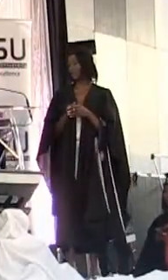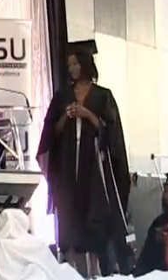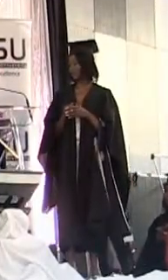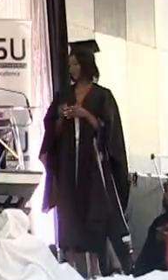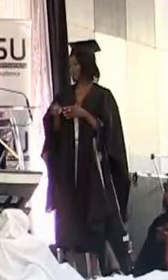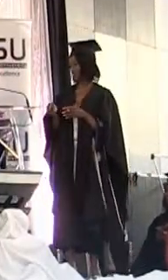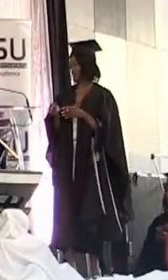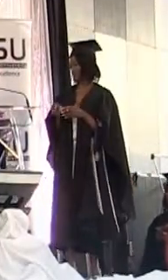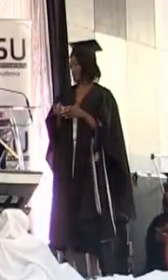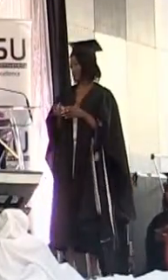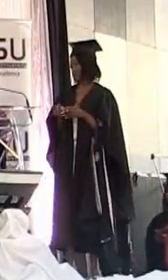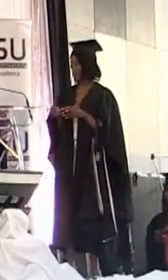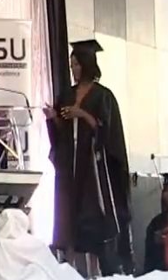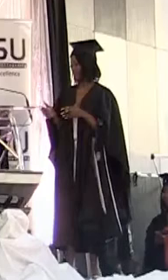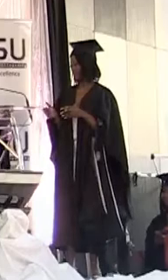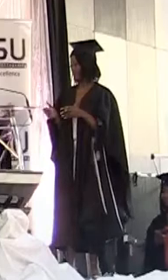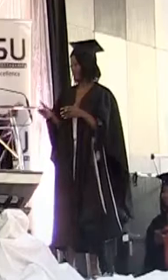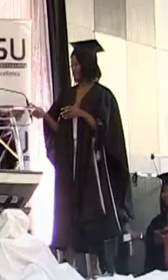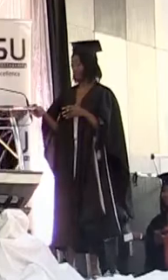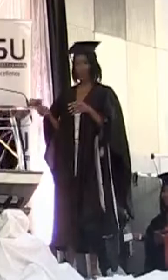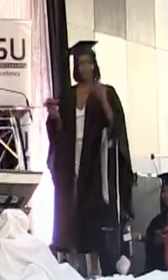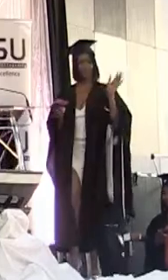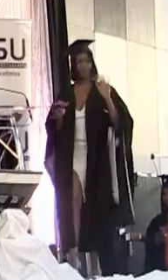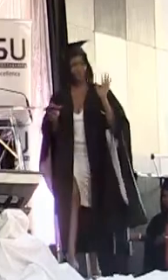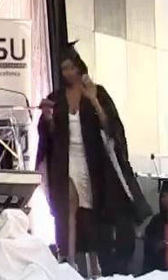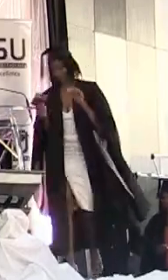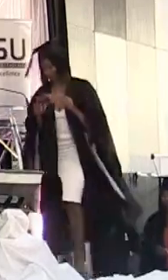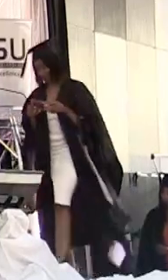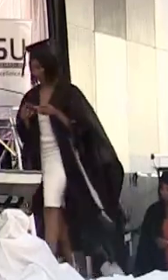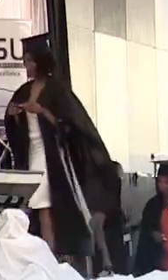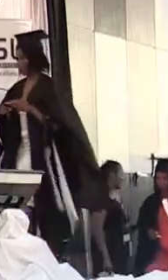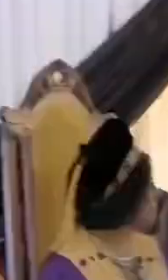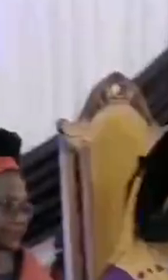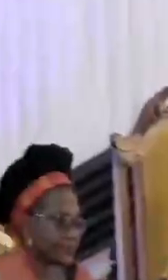Nisi Samgelisiwe Wendy.